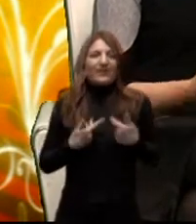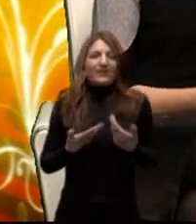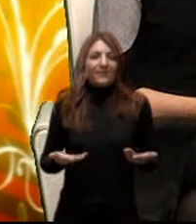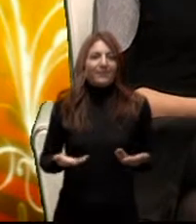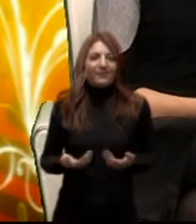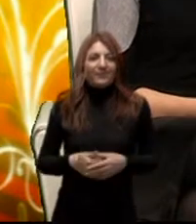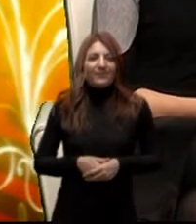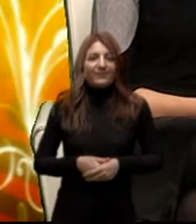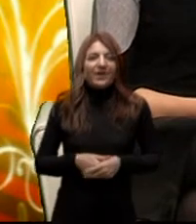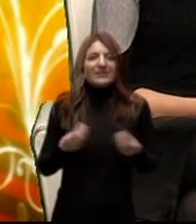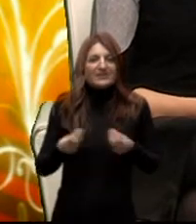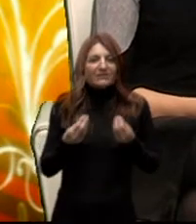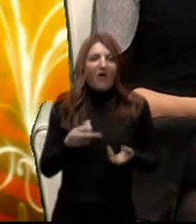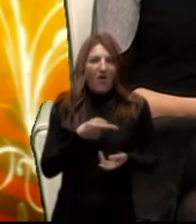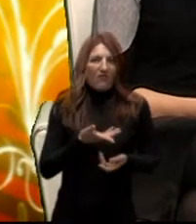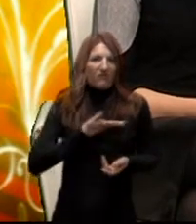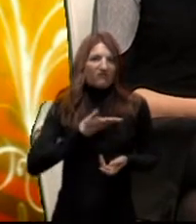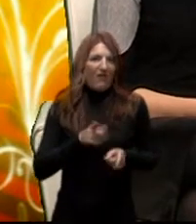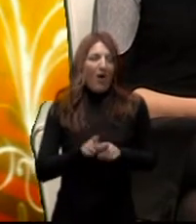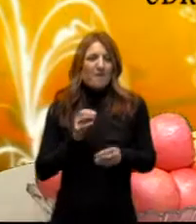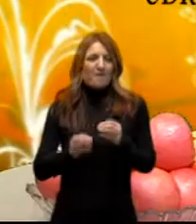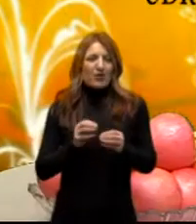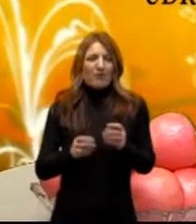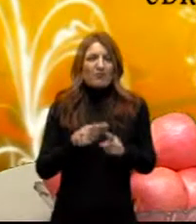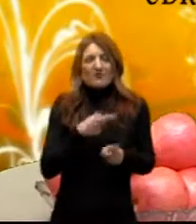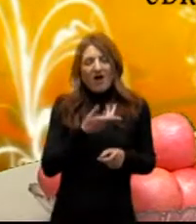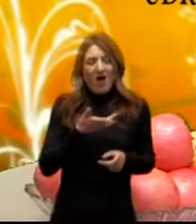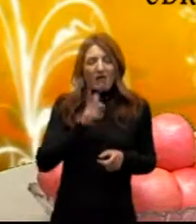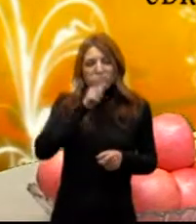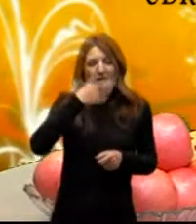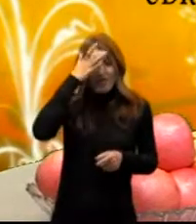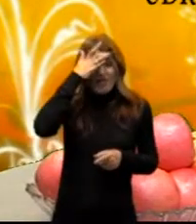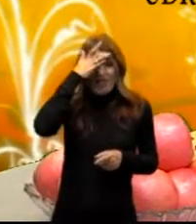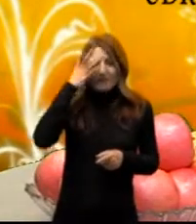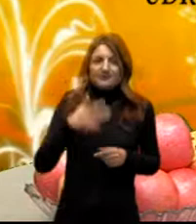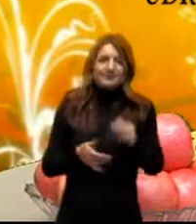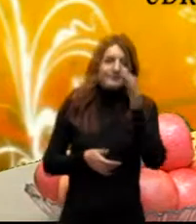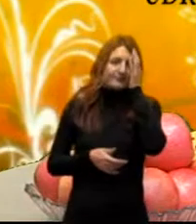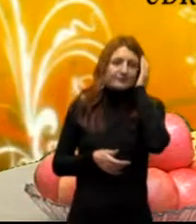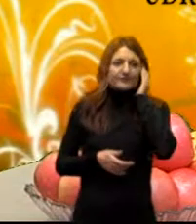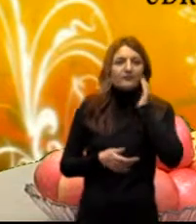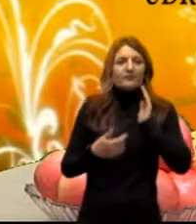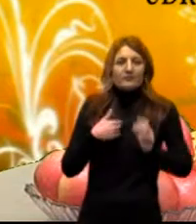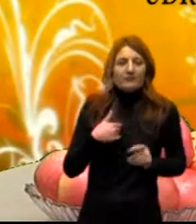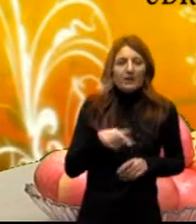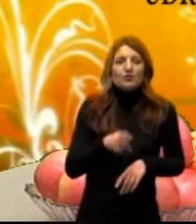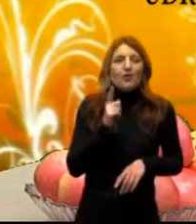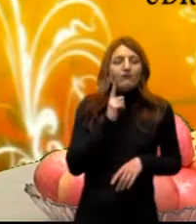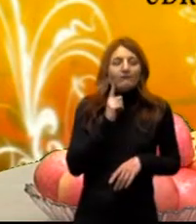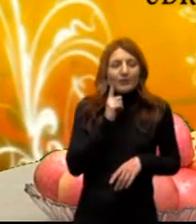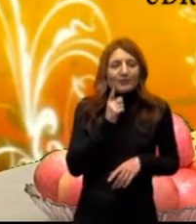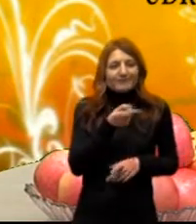radi nekakve takve probleme. Da. Mi ćemo sada probati, ja ću vas probati,